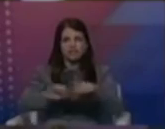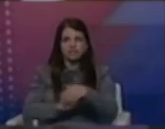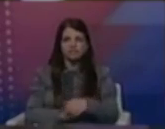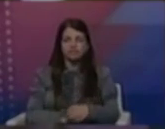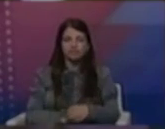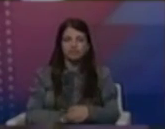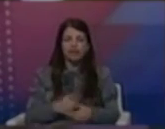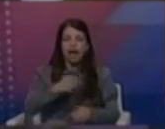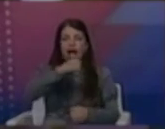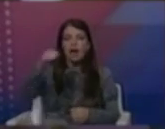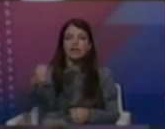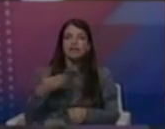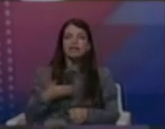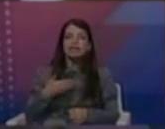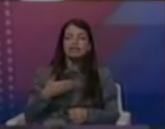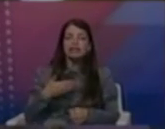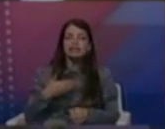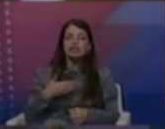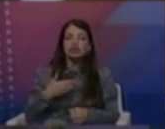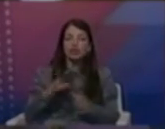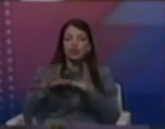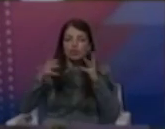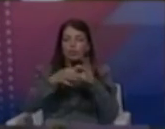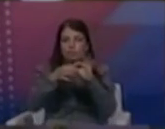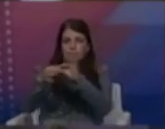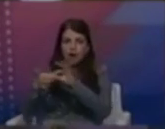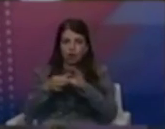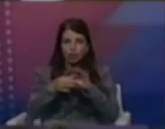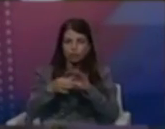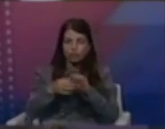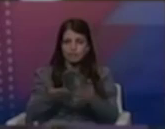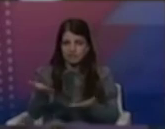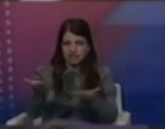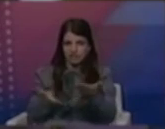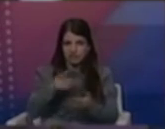tħallux il-min jifridna. Aħna lesti li bdiem maqut b'senza